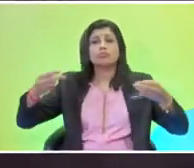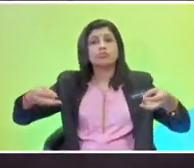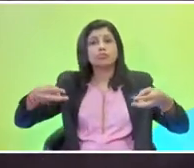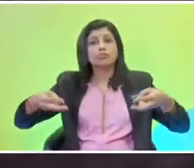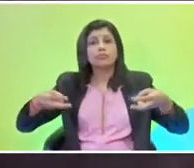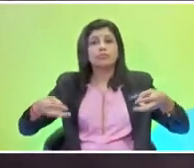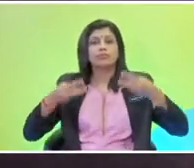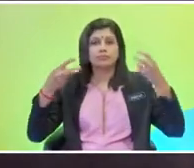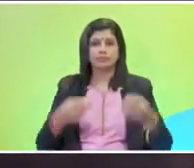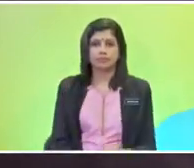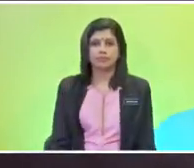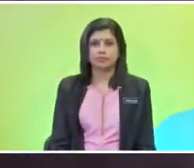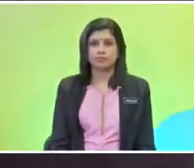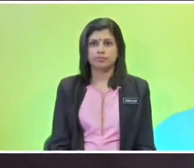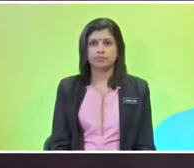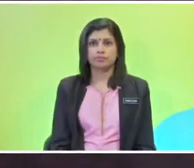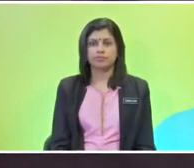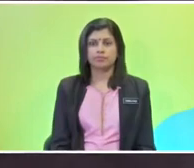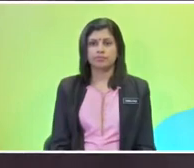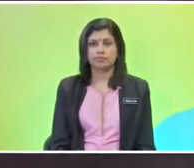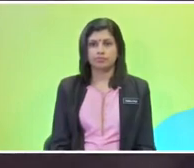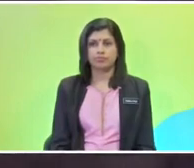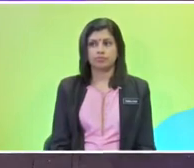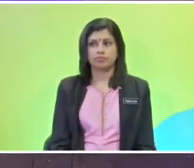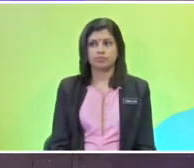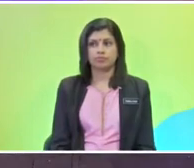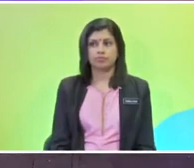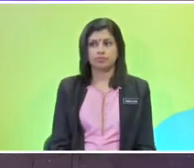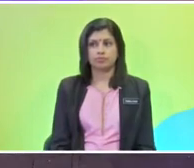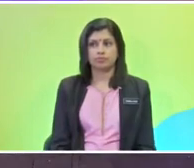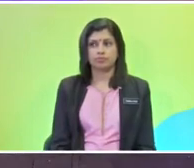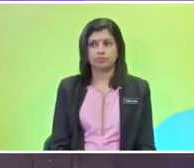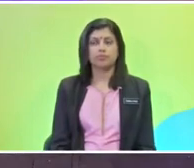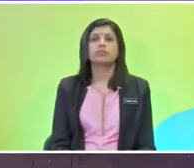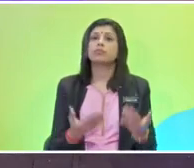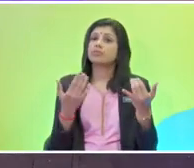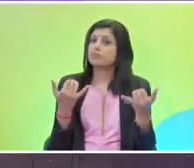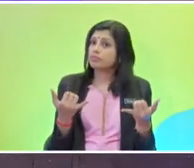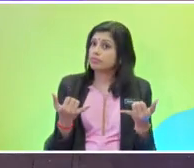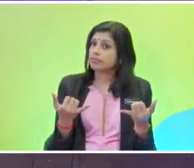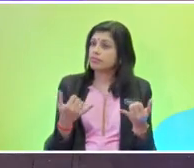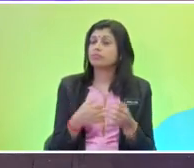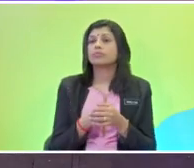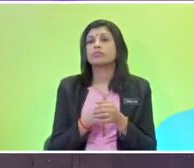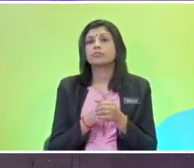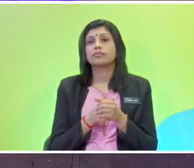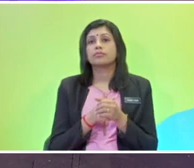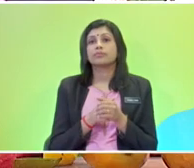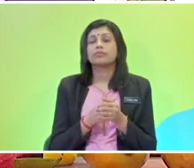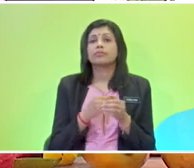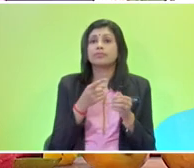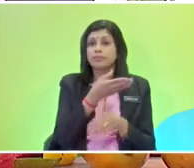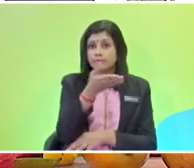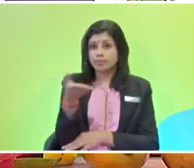Cikgu-cikgu, apa kesimpulan pembelajaran kita pada hari ini, cikgu? Okay. Pertama, murid-murid dekat